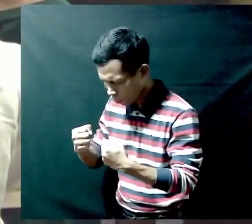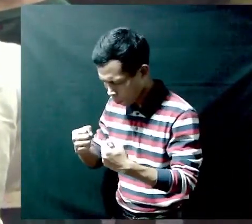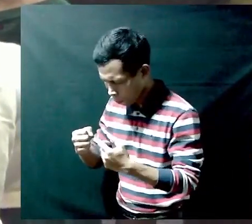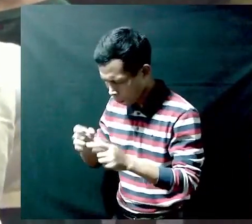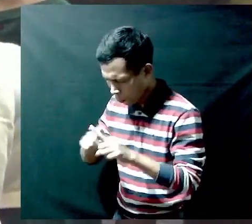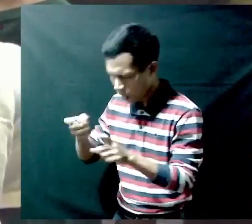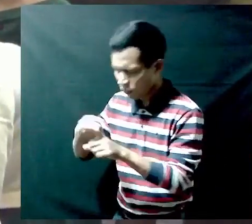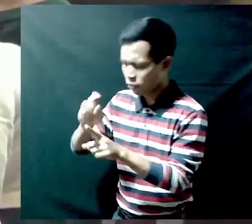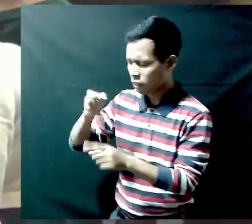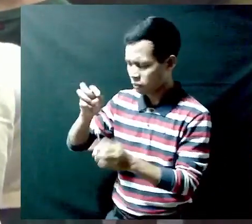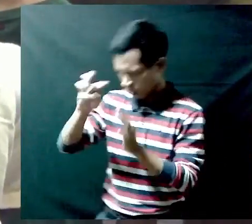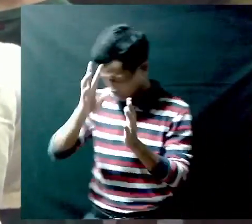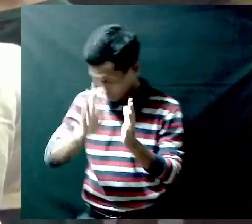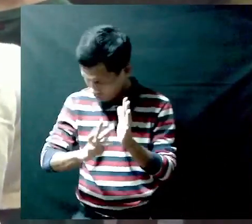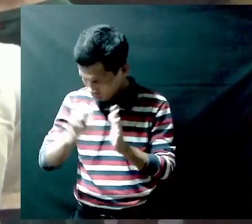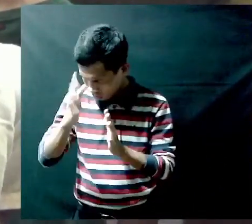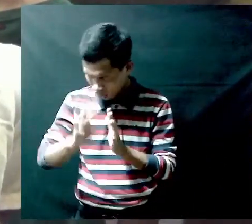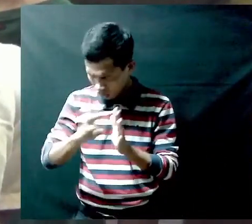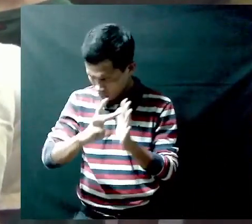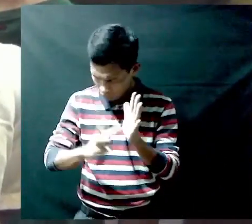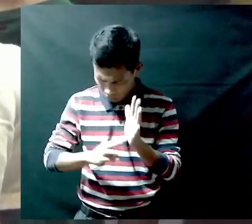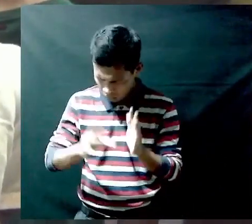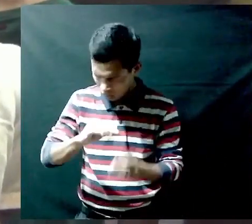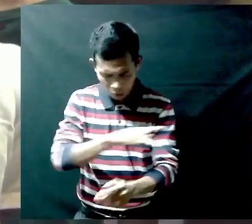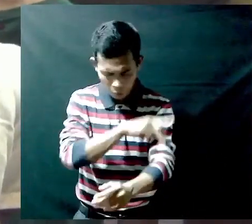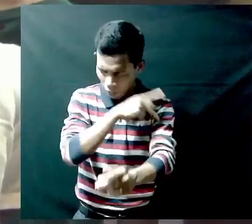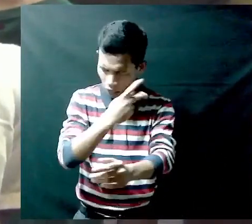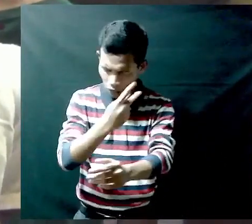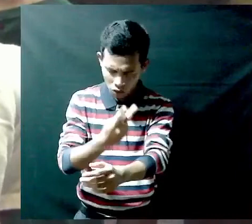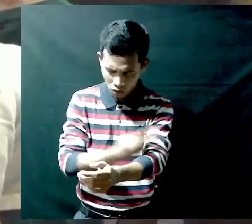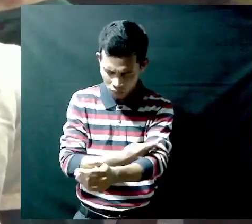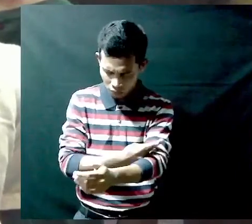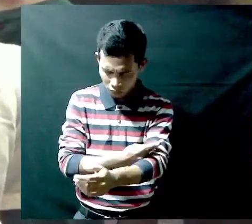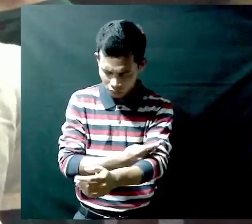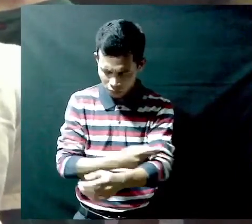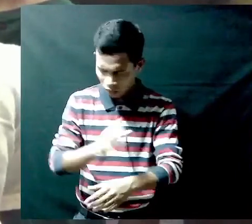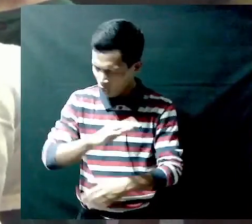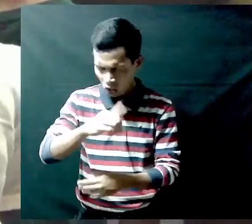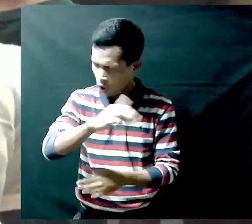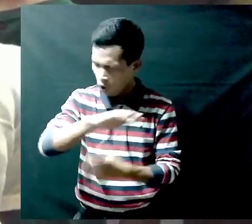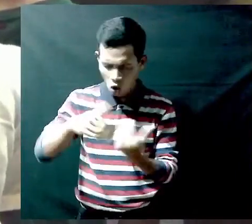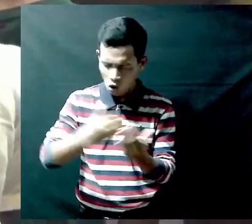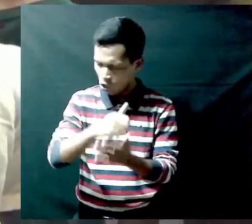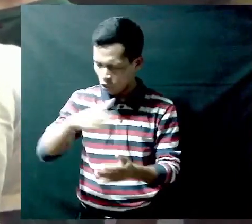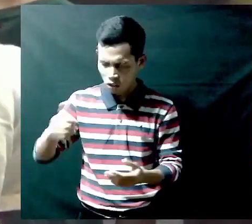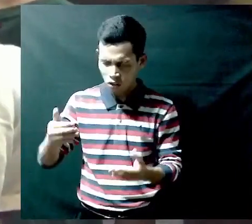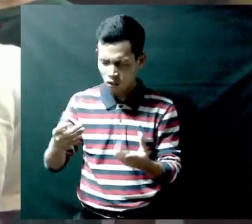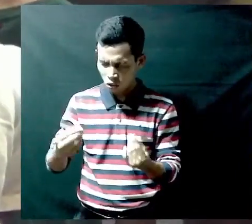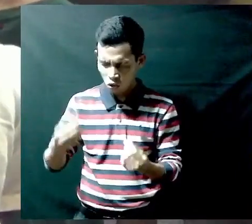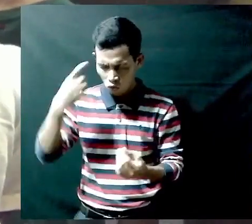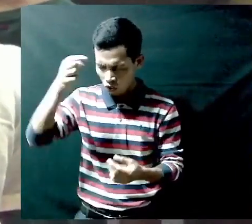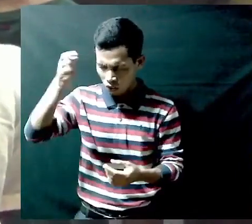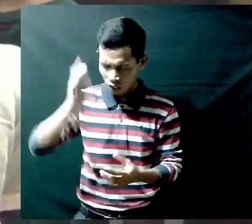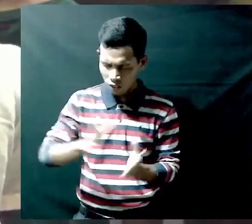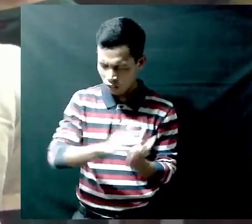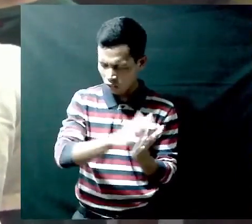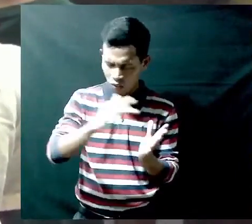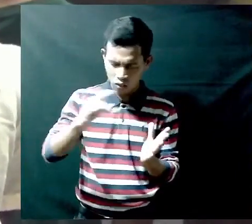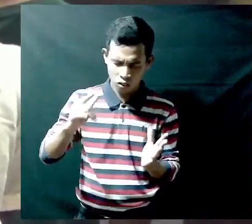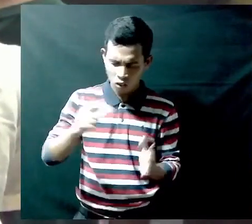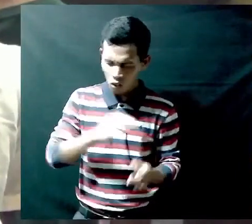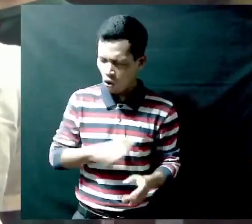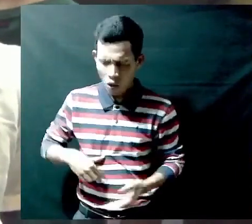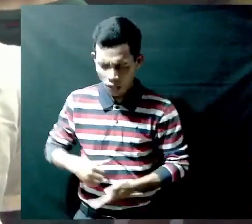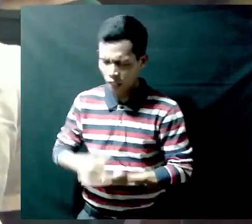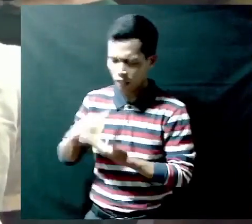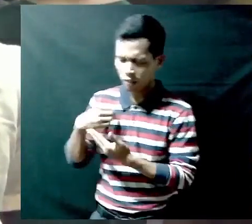but according to your will, according to your power, and everything we do is for your glory. Lord, tulungan mo